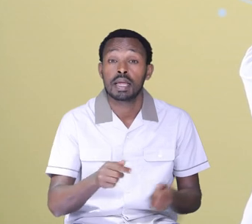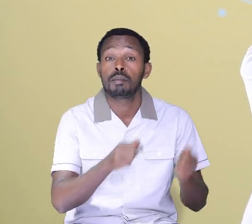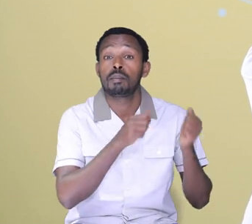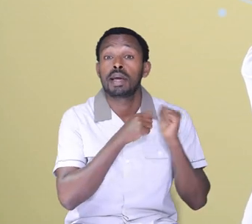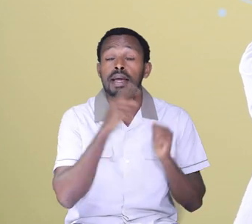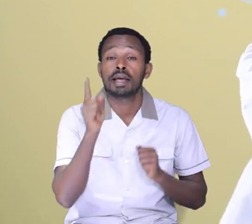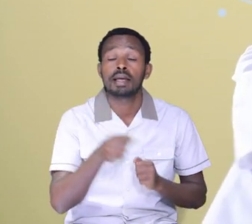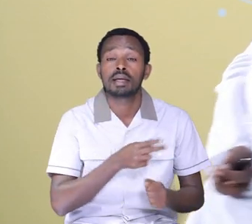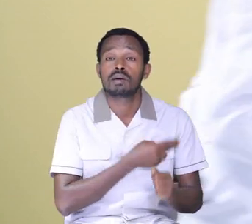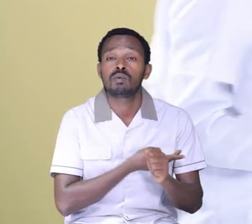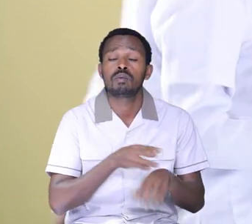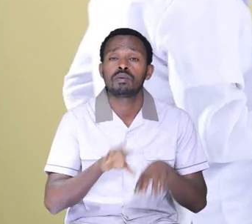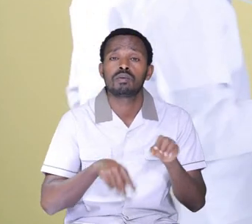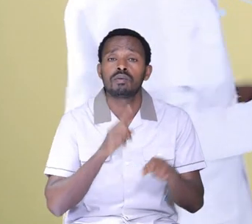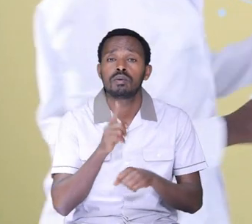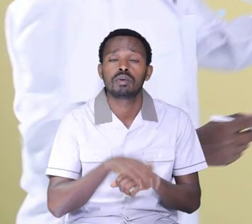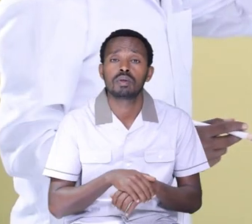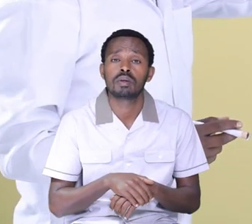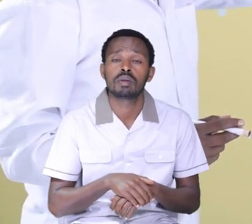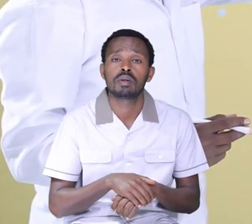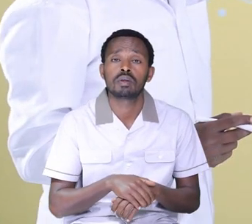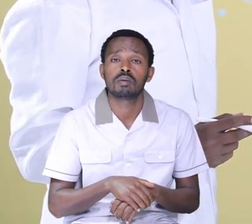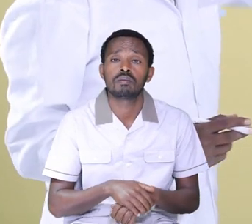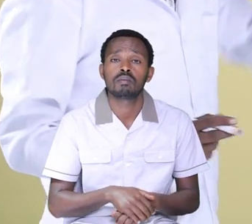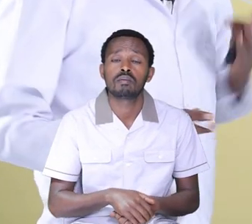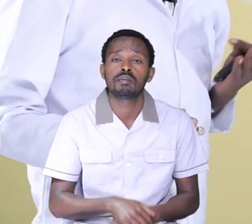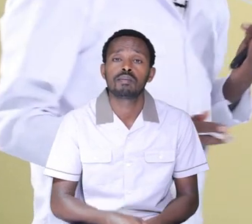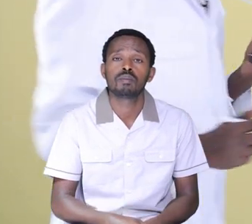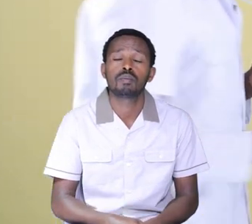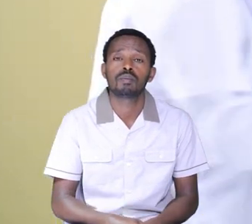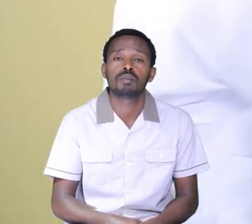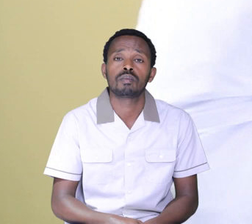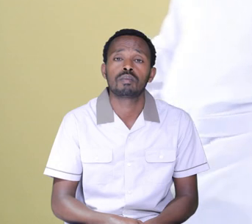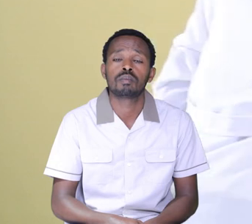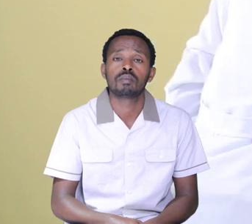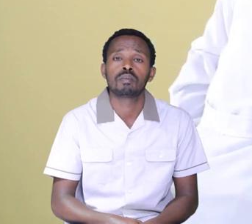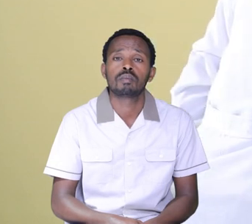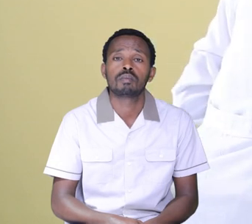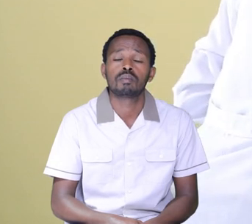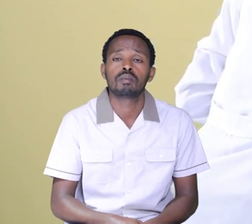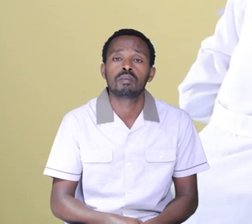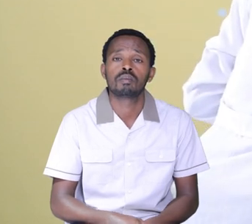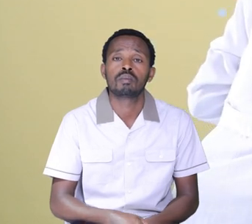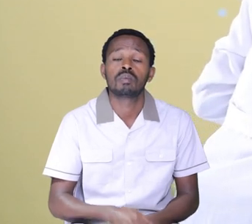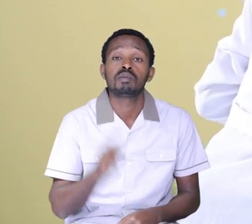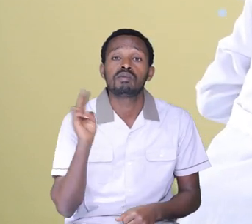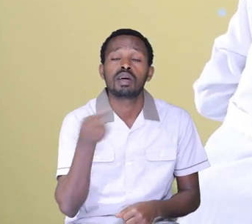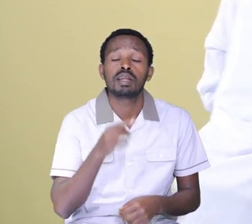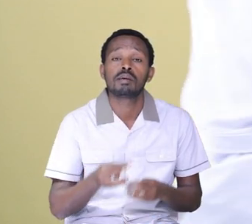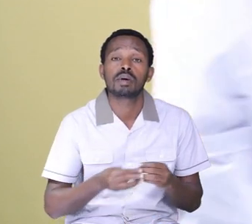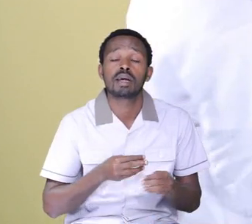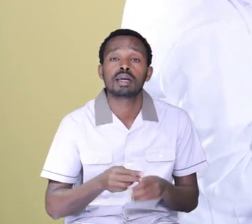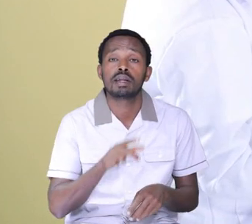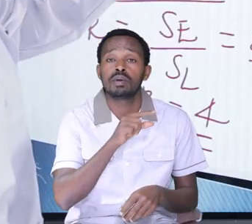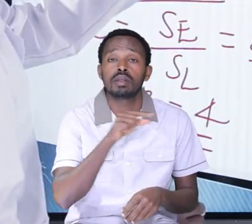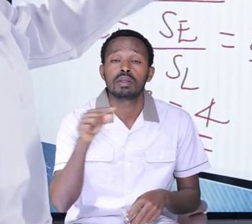irra humna sochooftuuti. Ba'aa asii qabna, humna sochooftuus asii qabna. kana jechun faida makanikala walikita